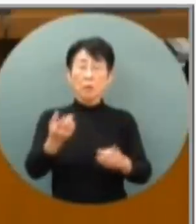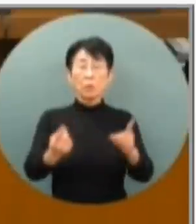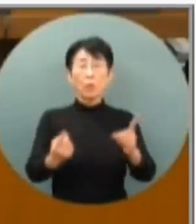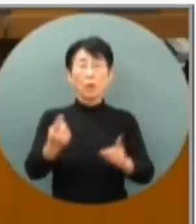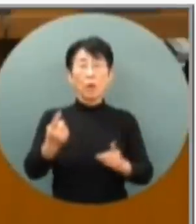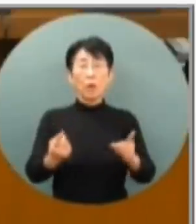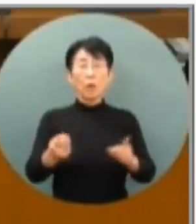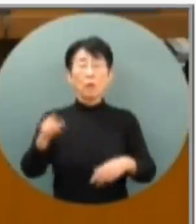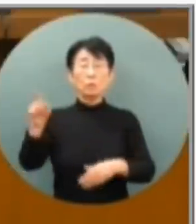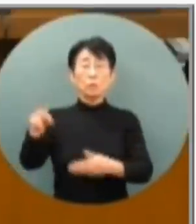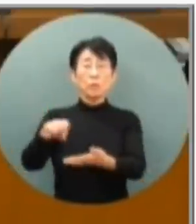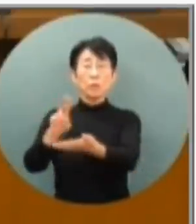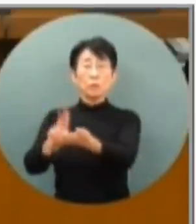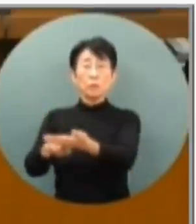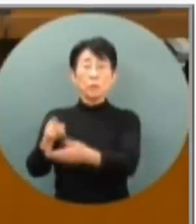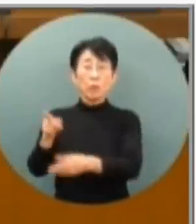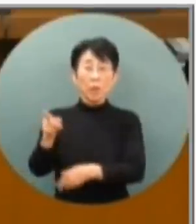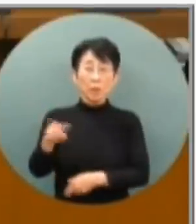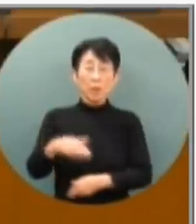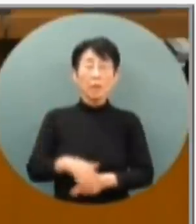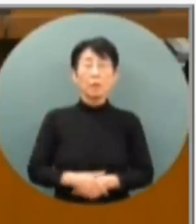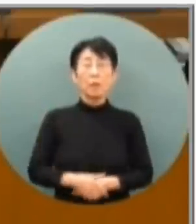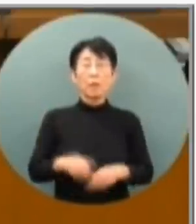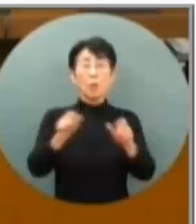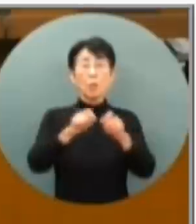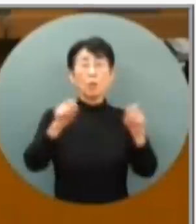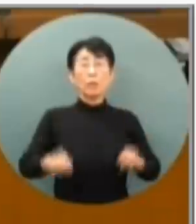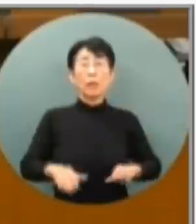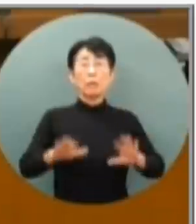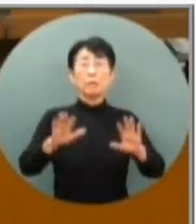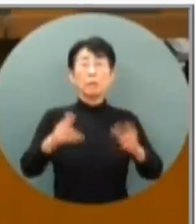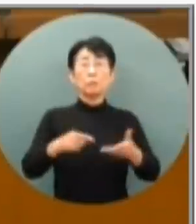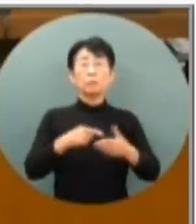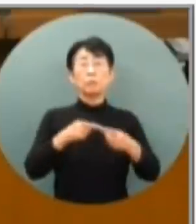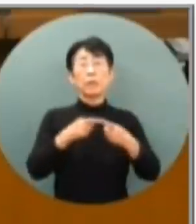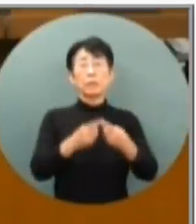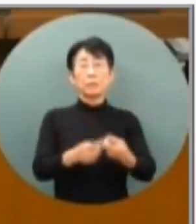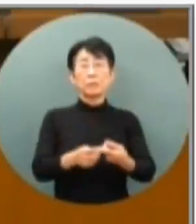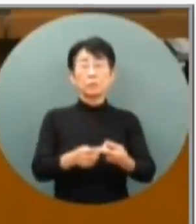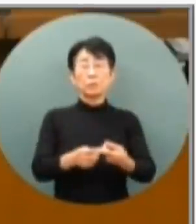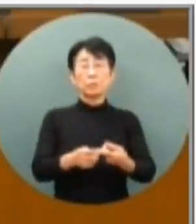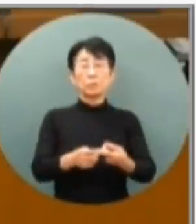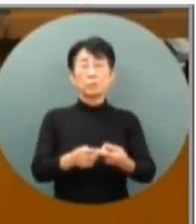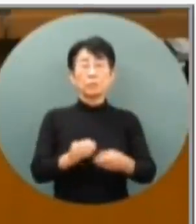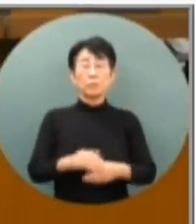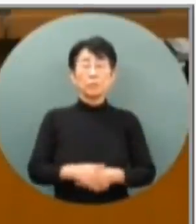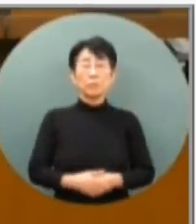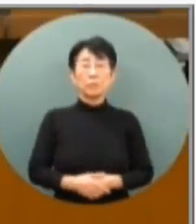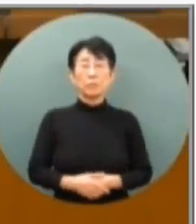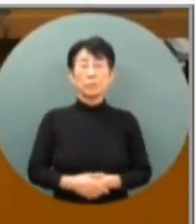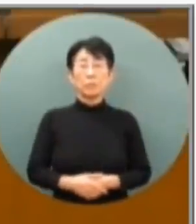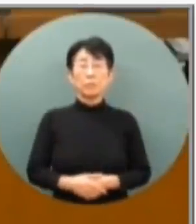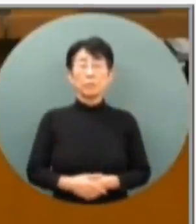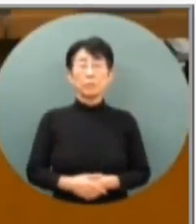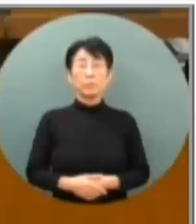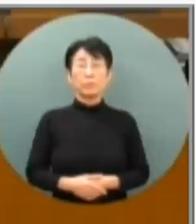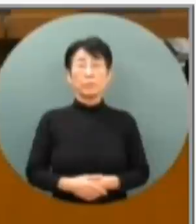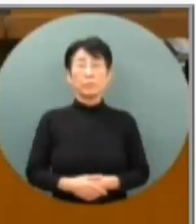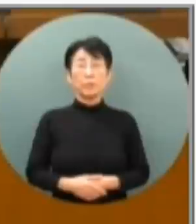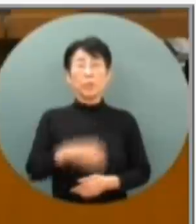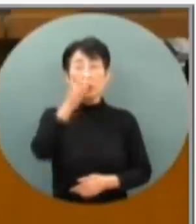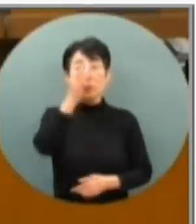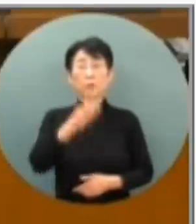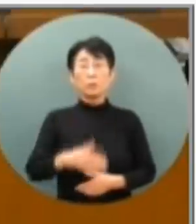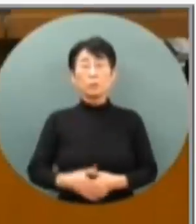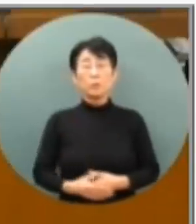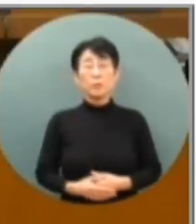決めていただければ全然問題なく入ります。ということです。これですね、実はすいません、